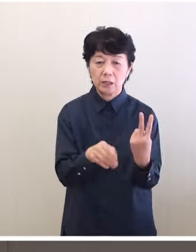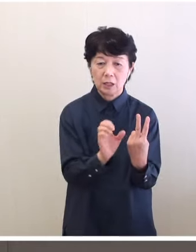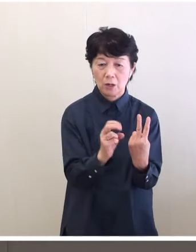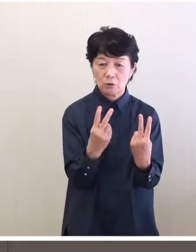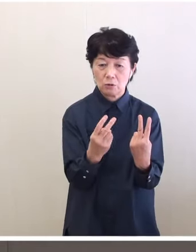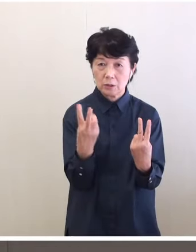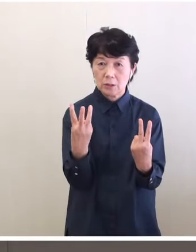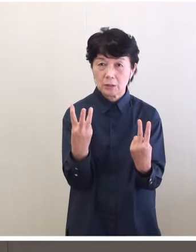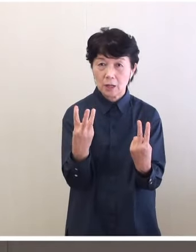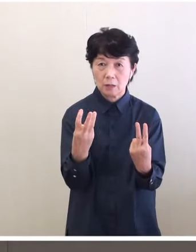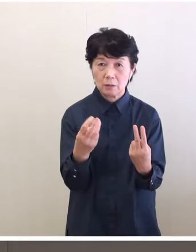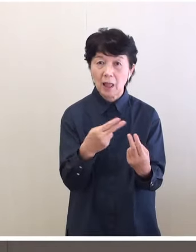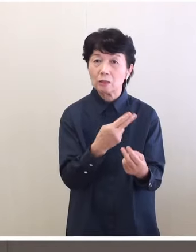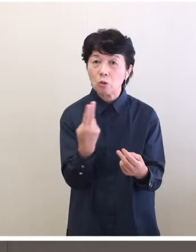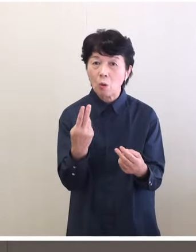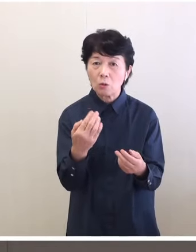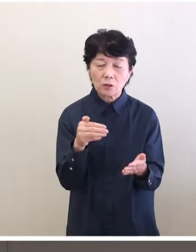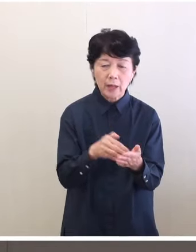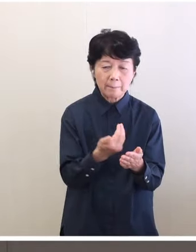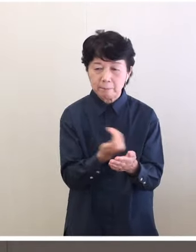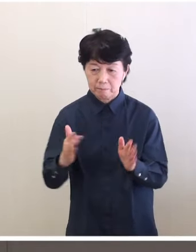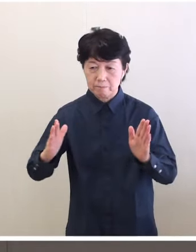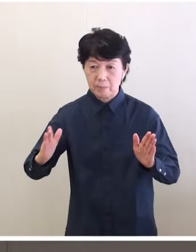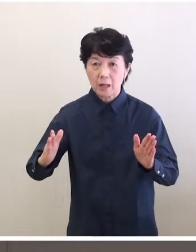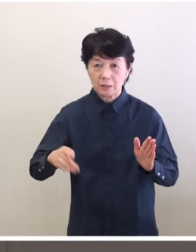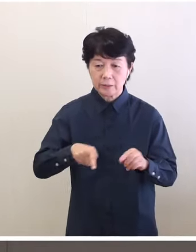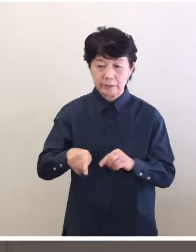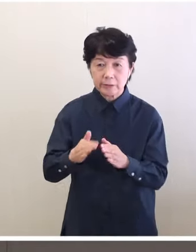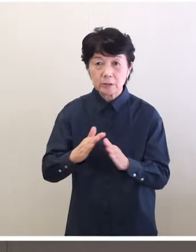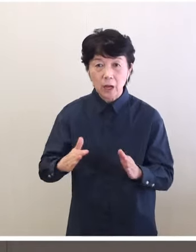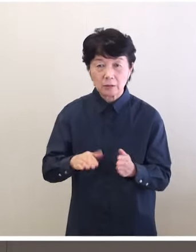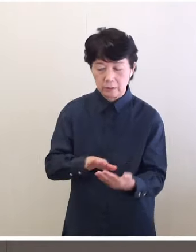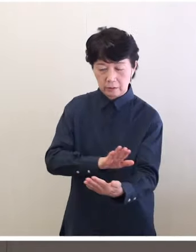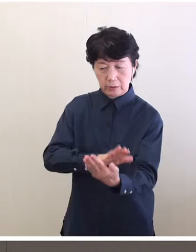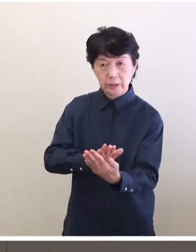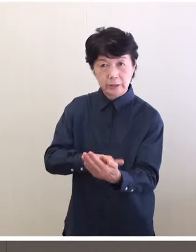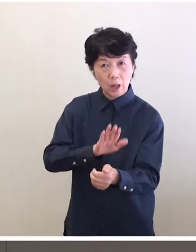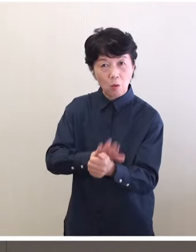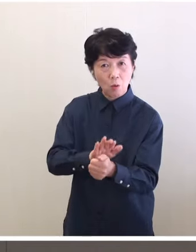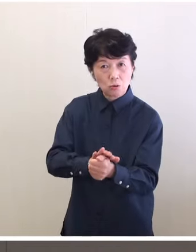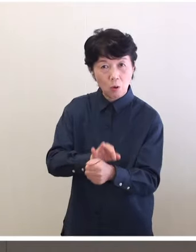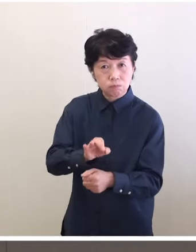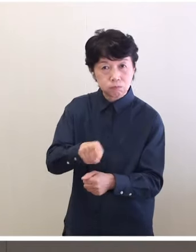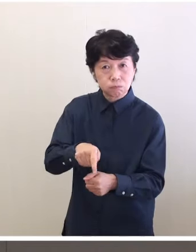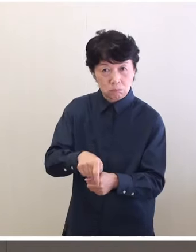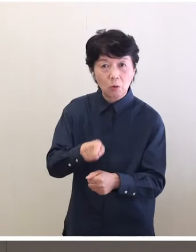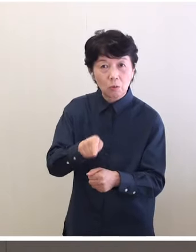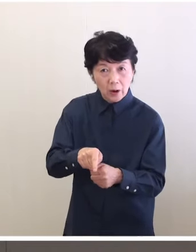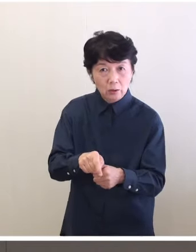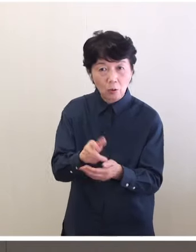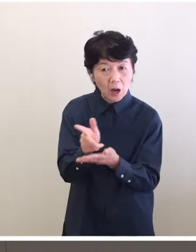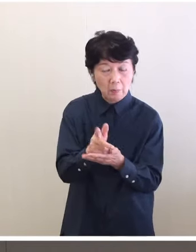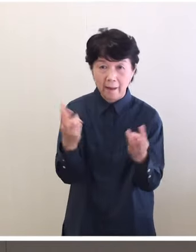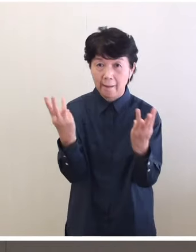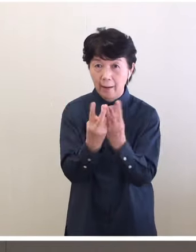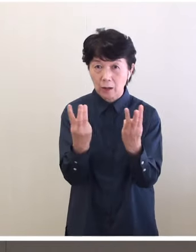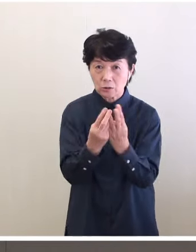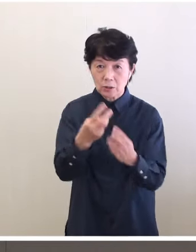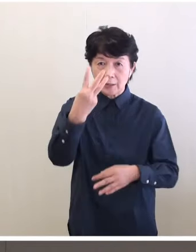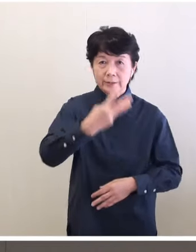2023年度末までにこの自治会に対して補助を行った防犯カメラは